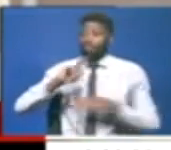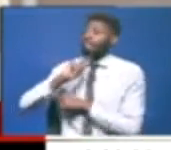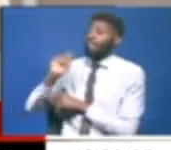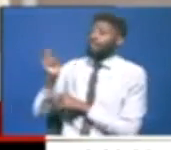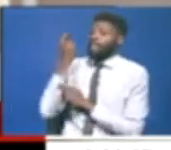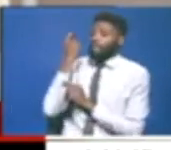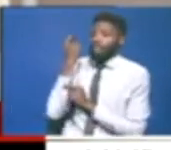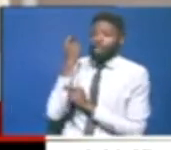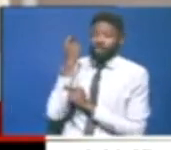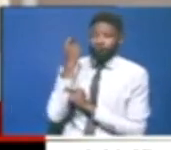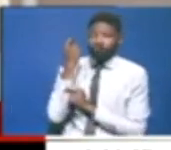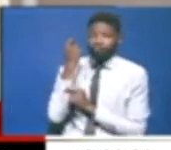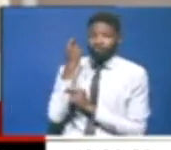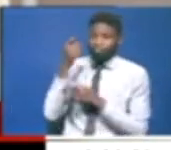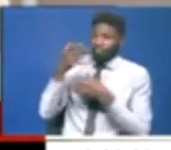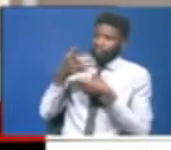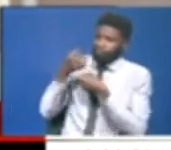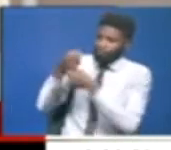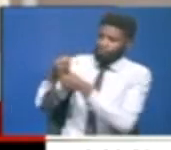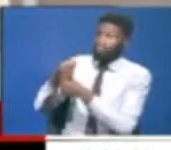na tume huru, nadhani